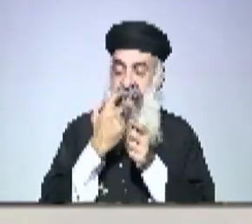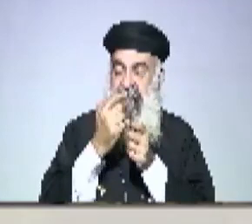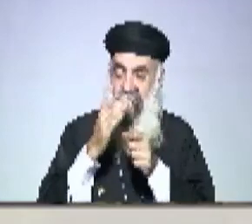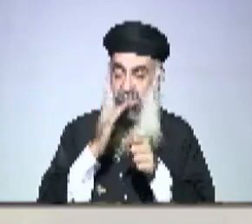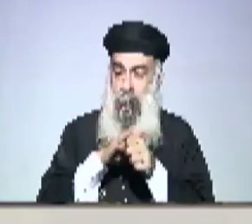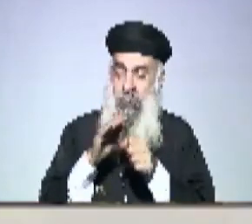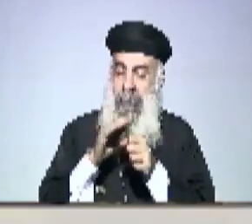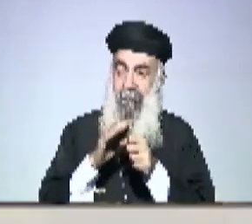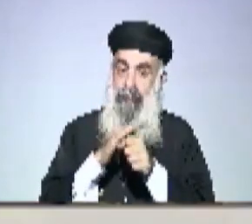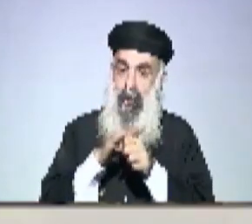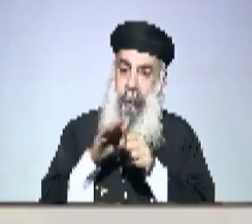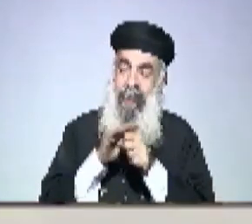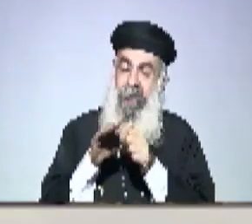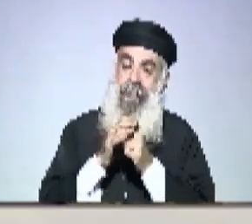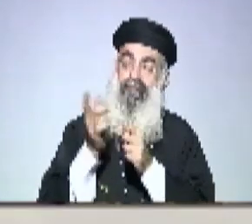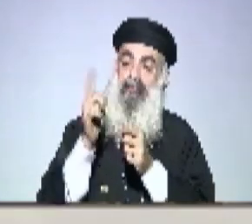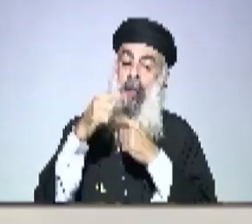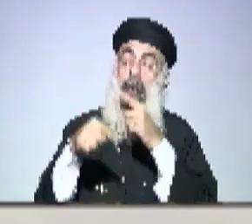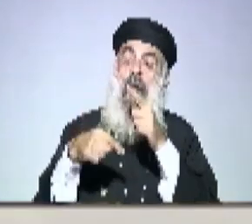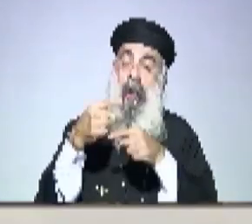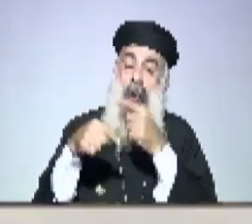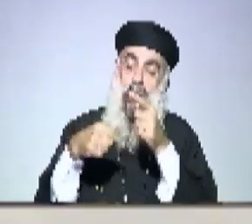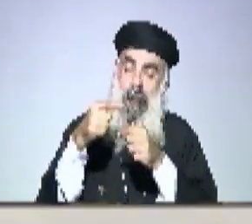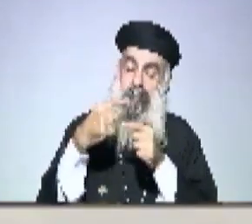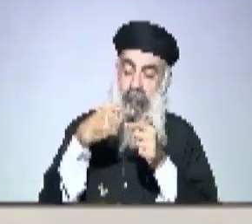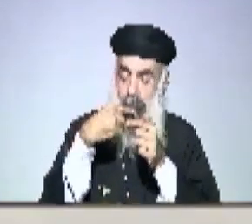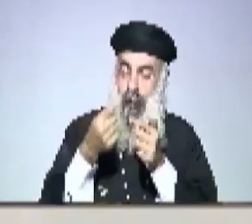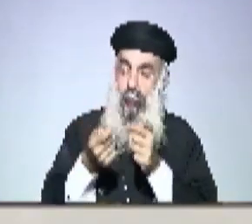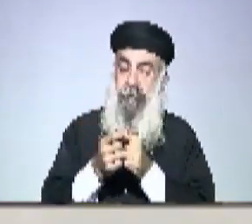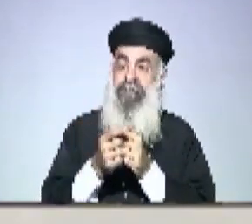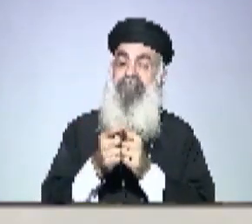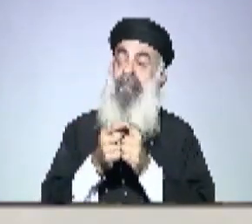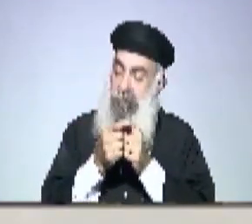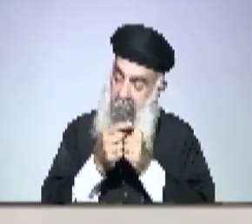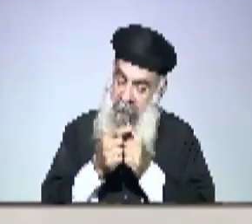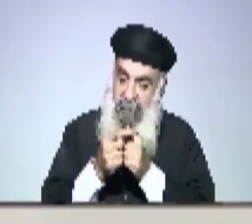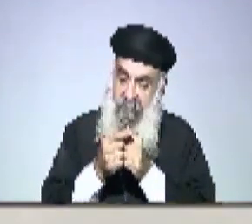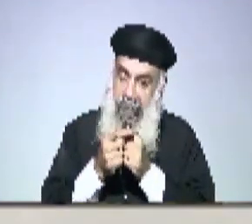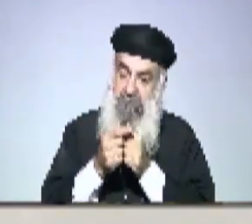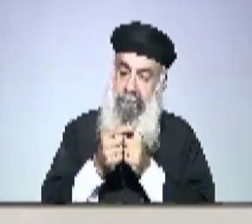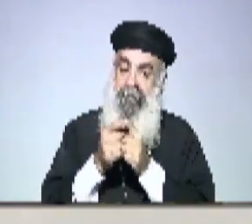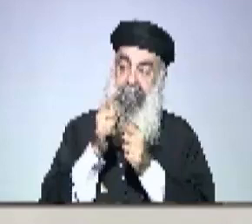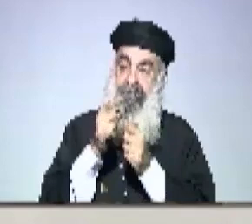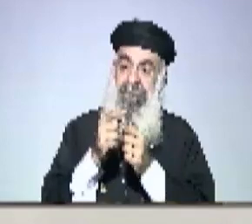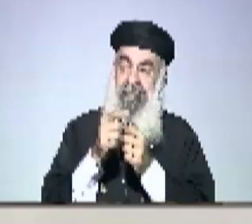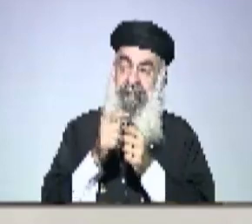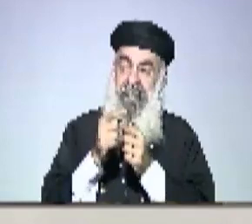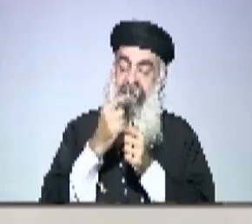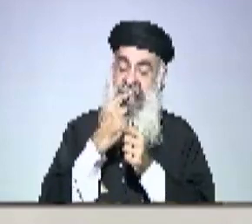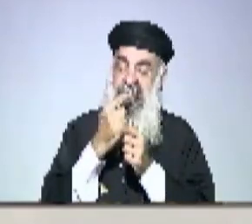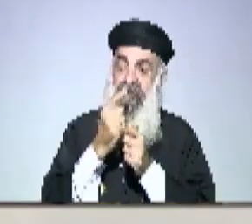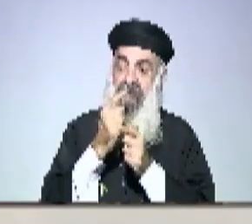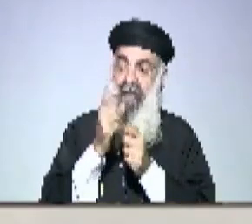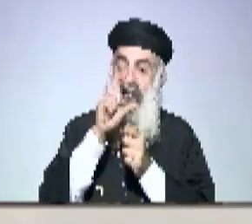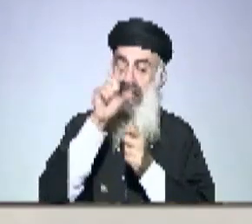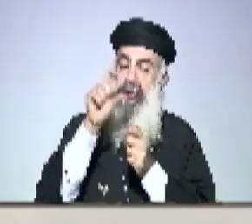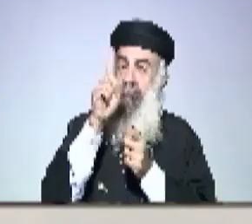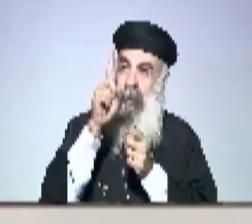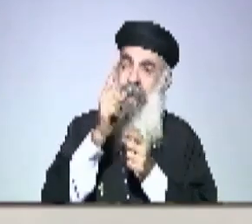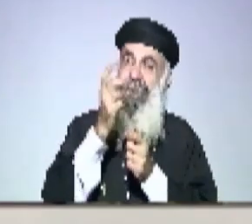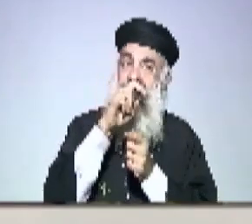كل يوم وكان ايه صحيح السنه الميلاديه لها بدايه السنه الابطيه ليها